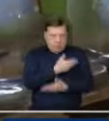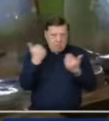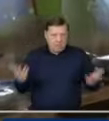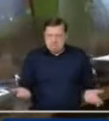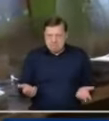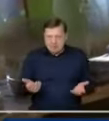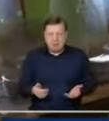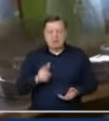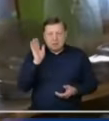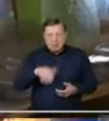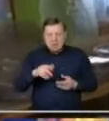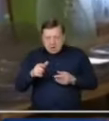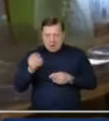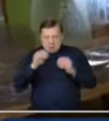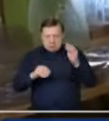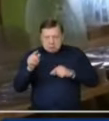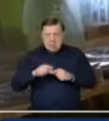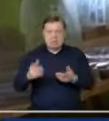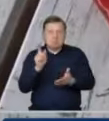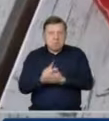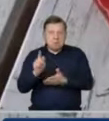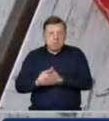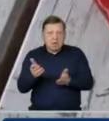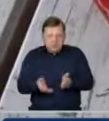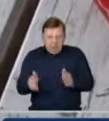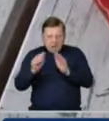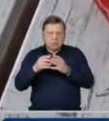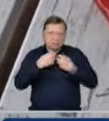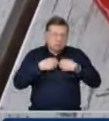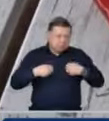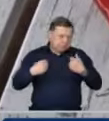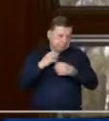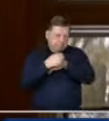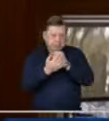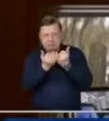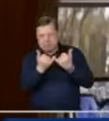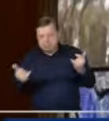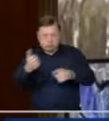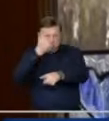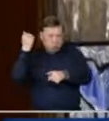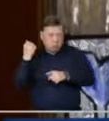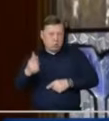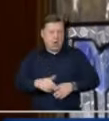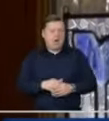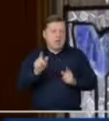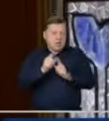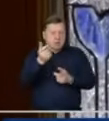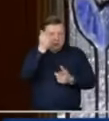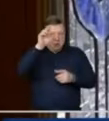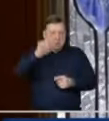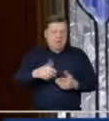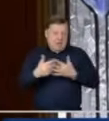No i w końcu zaczęło mi coś wychodzić. Wychodzą głównie naczynia i biżuteria. I wszystkie te szkła można oglądać nie tylko przez szybkę, ale i na